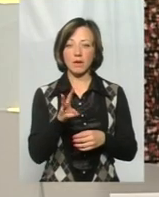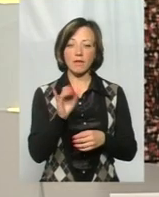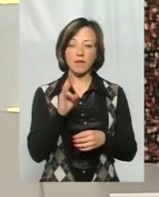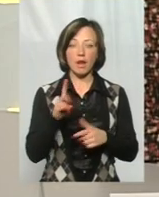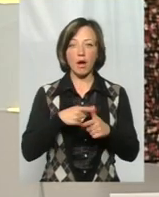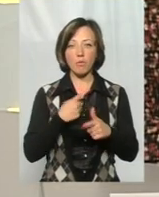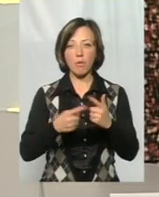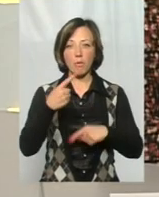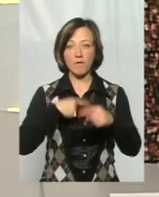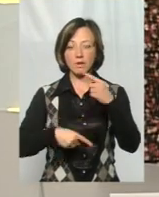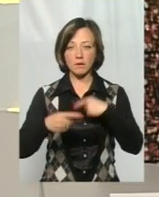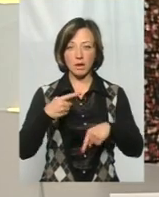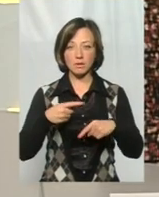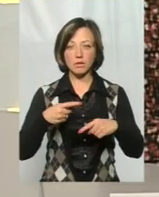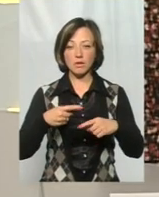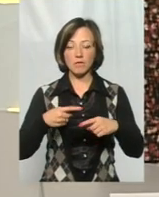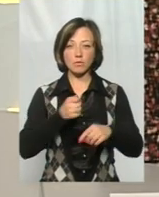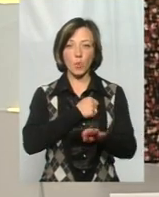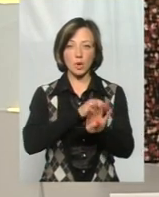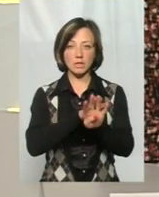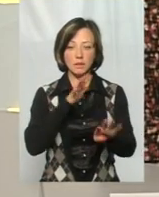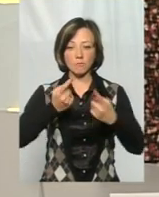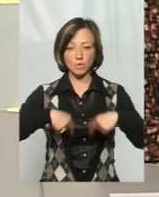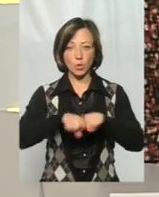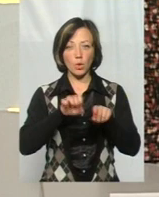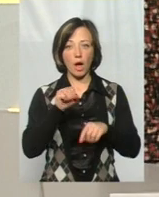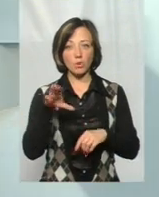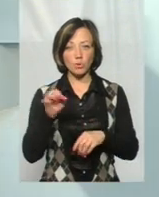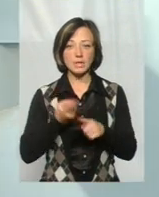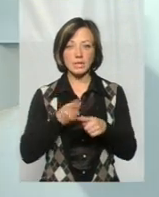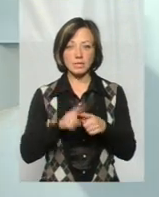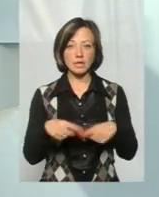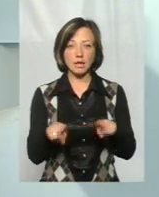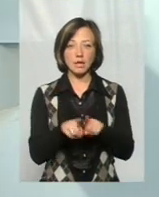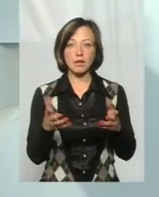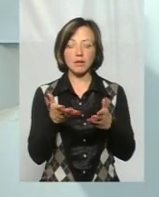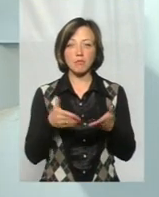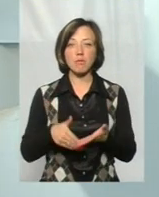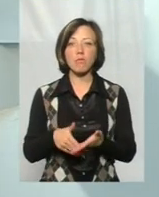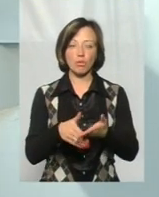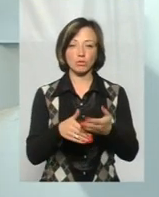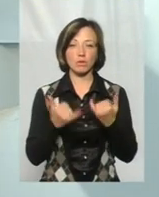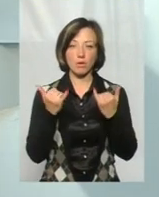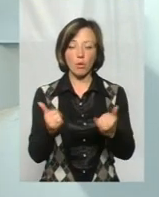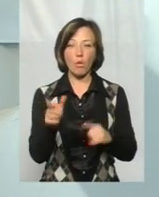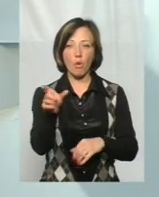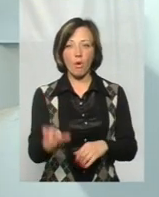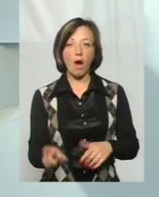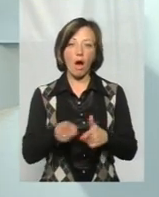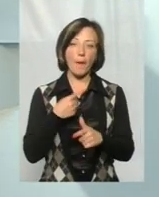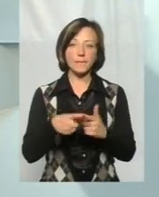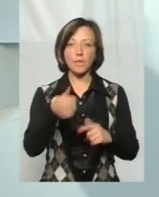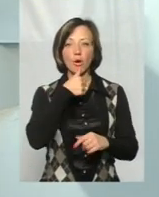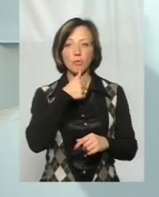або повертається знову ж таки в Збройні Сили України в зону АТО, тому що це такий якийсь поштовх для нього, або ж